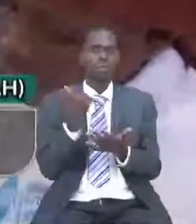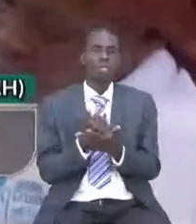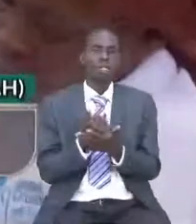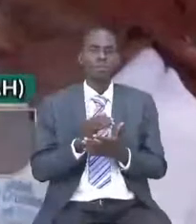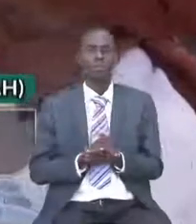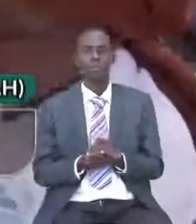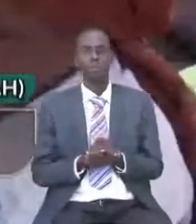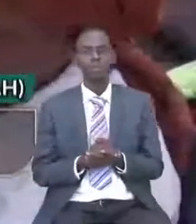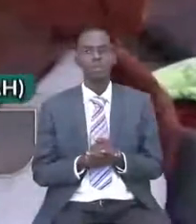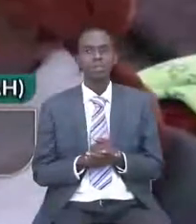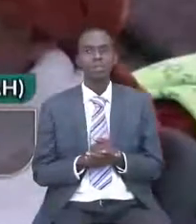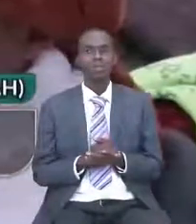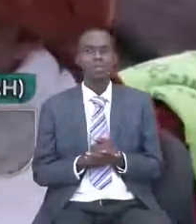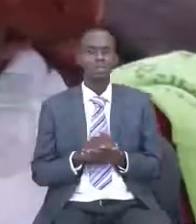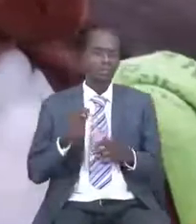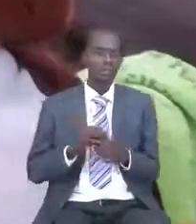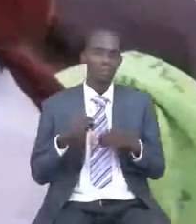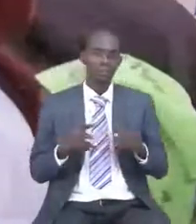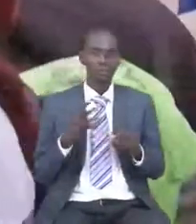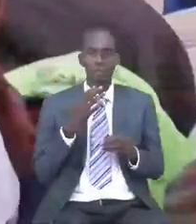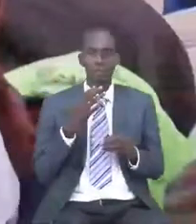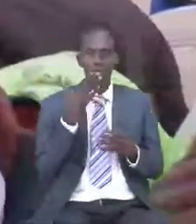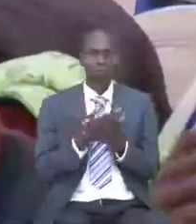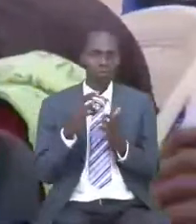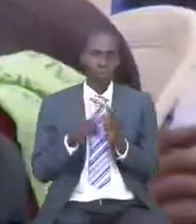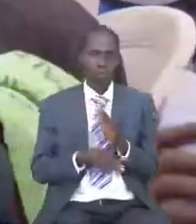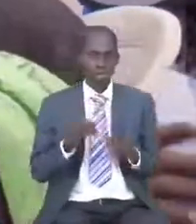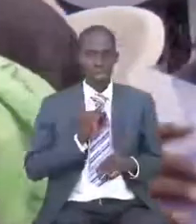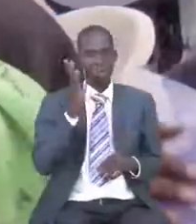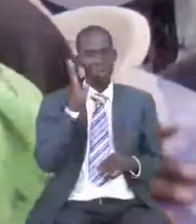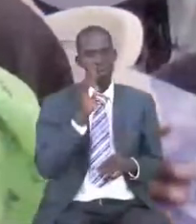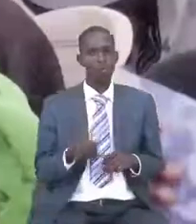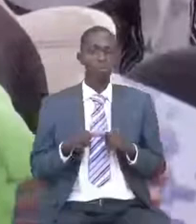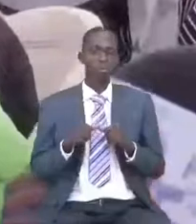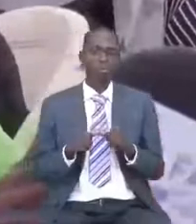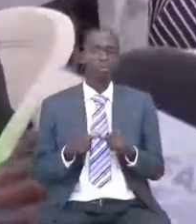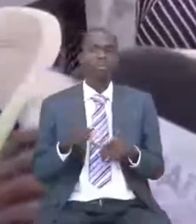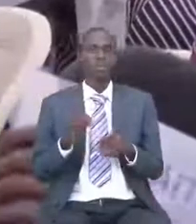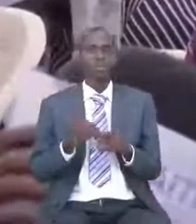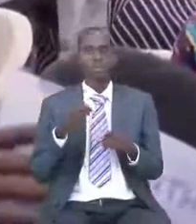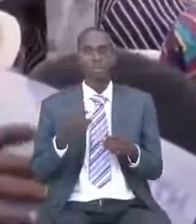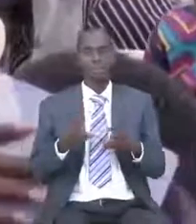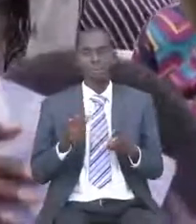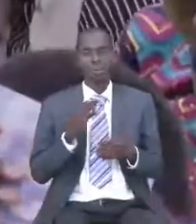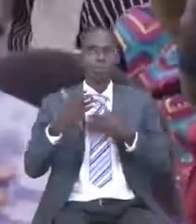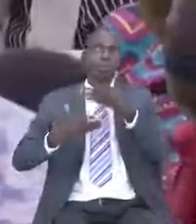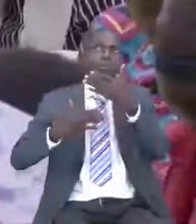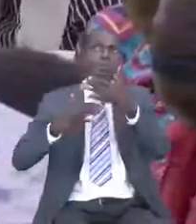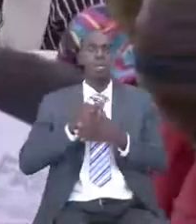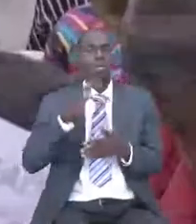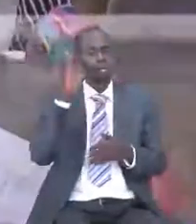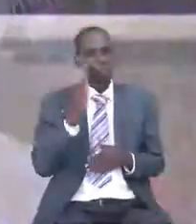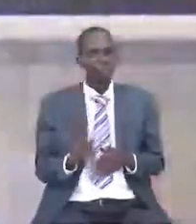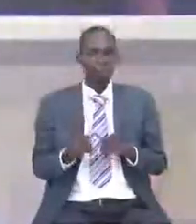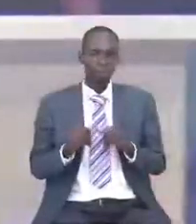le repos de vos âmes. Demeurez sur ce chemin. Le chemin de la bonté, je vais rester.